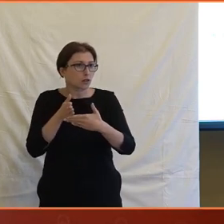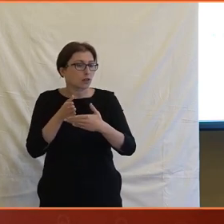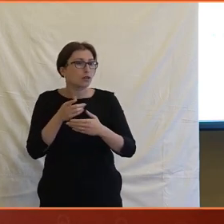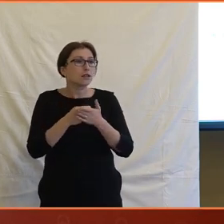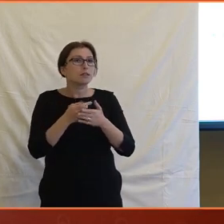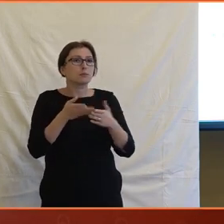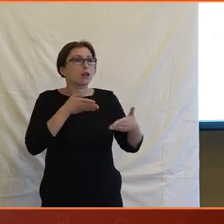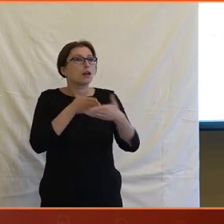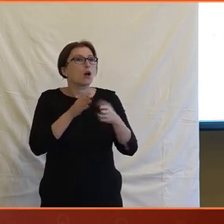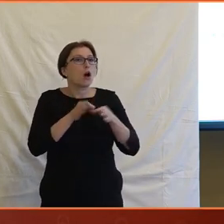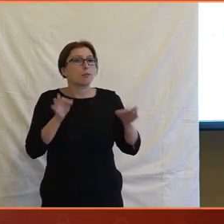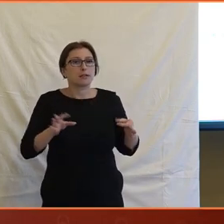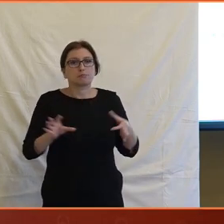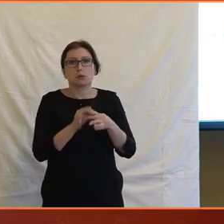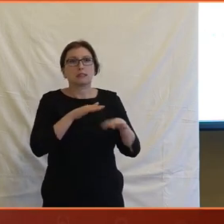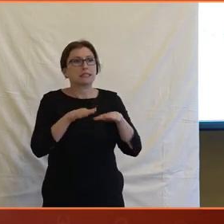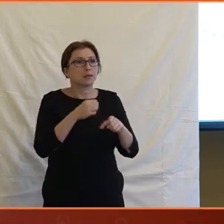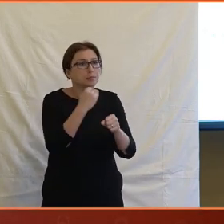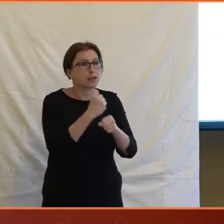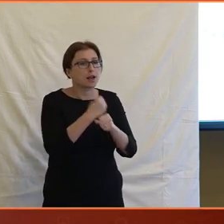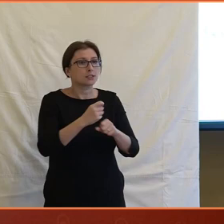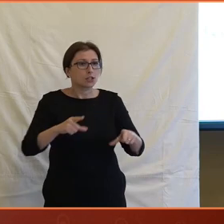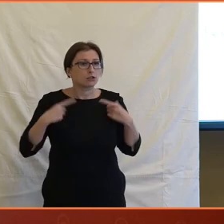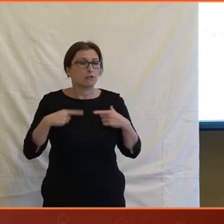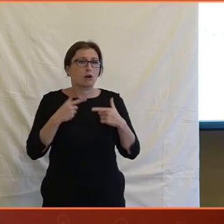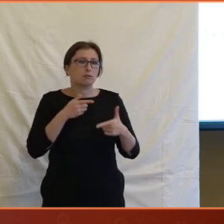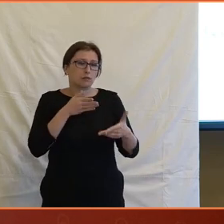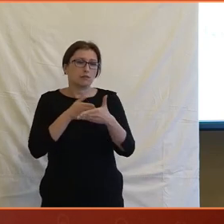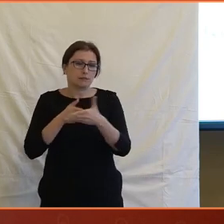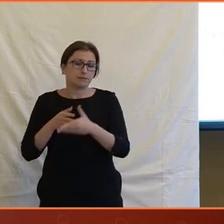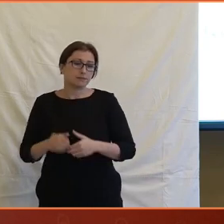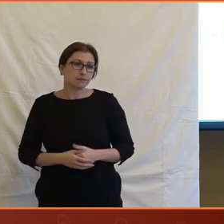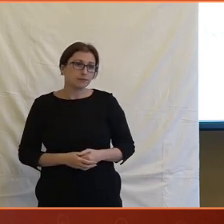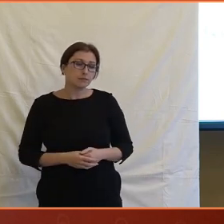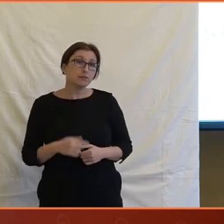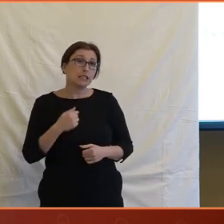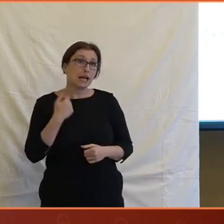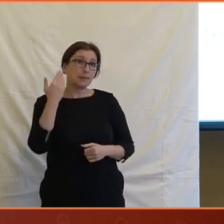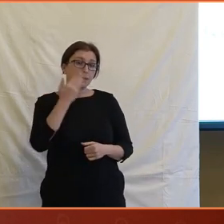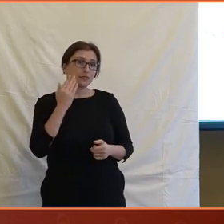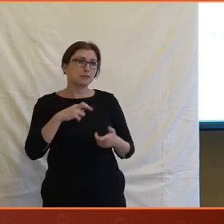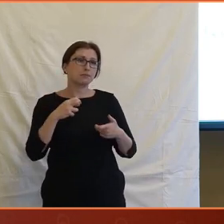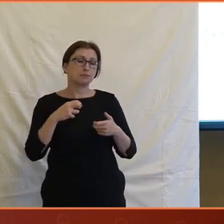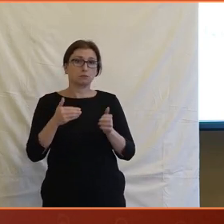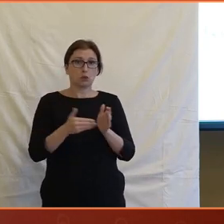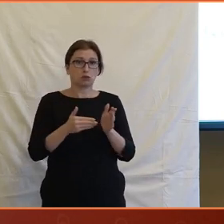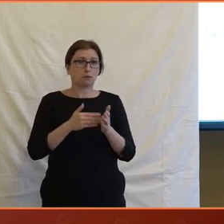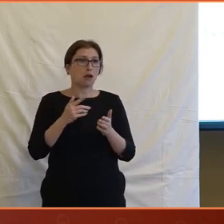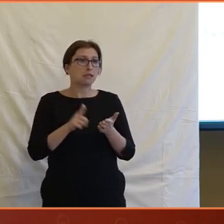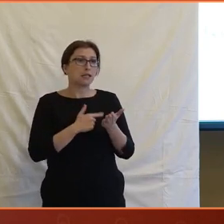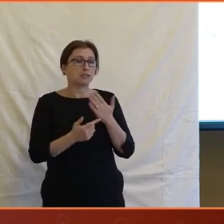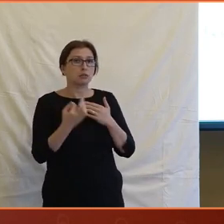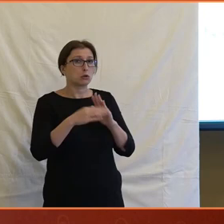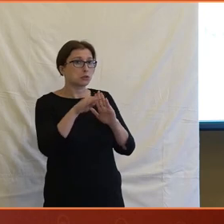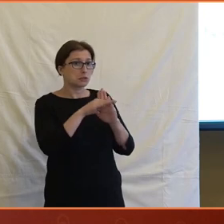trhu práce, bude to omezovat v životě a tak dále. Co si zase myslím, že třeba není potřeba, jsou zákony,